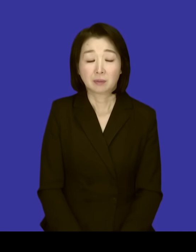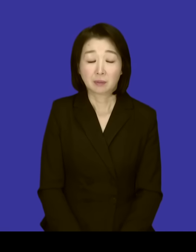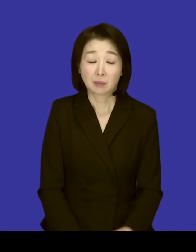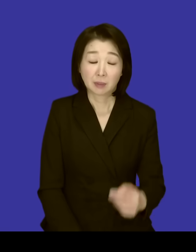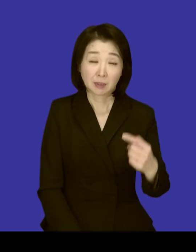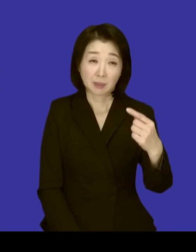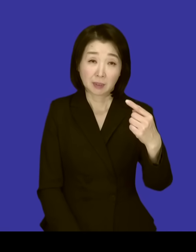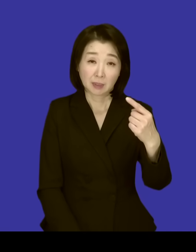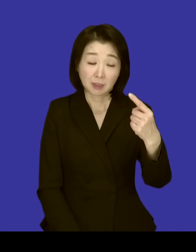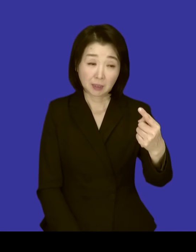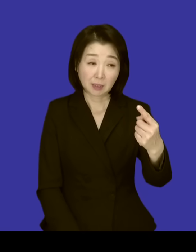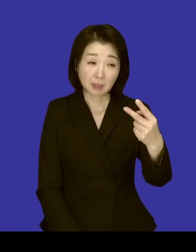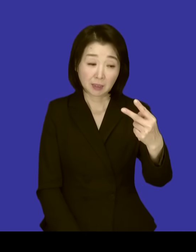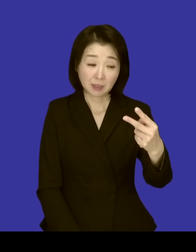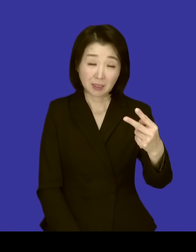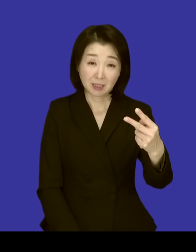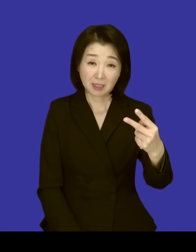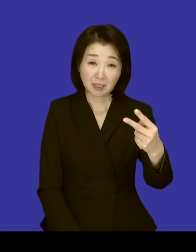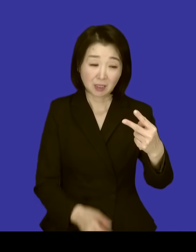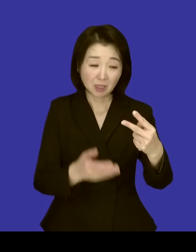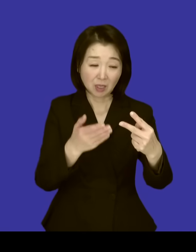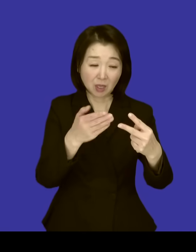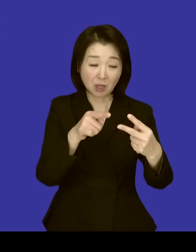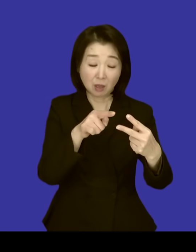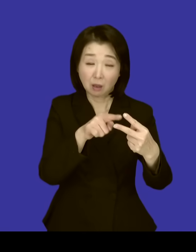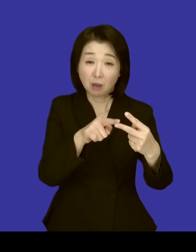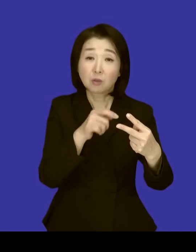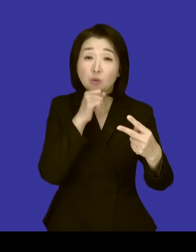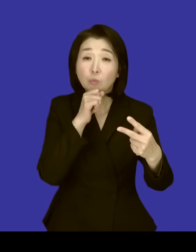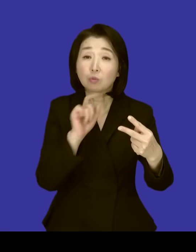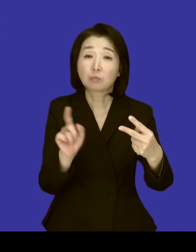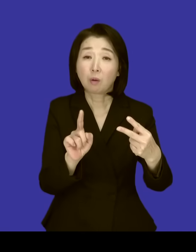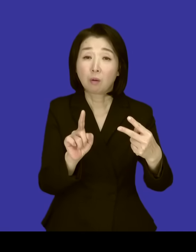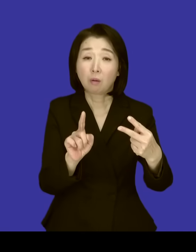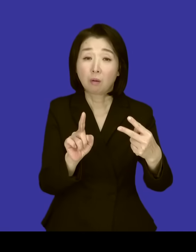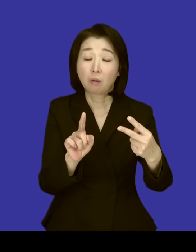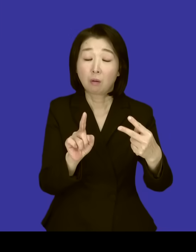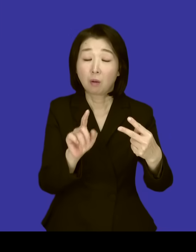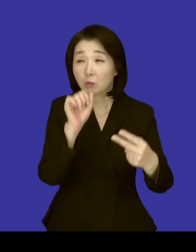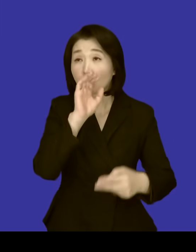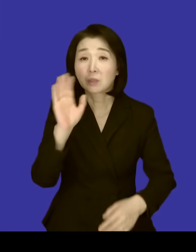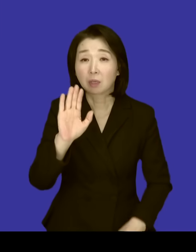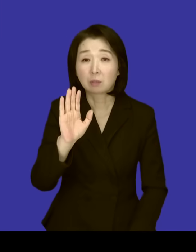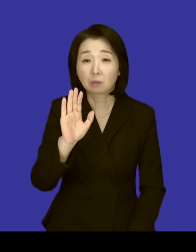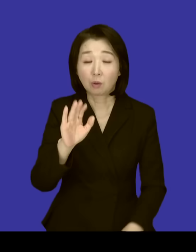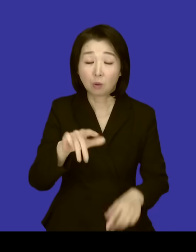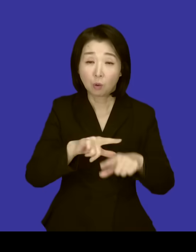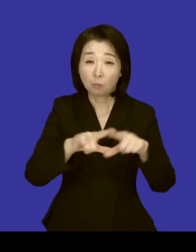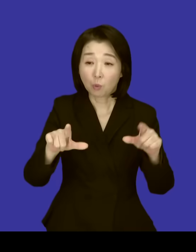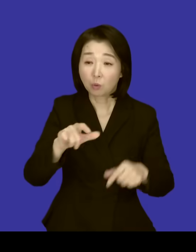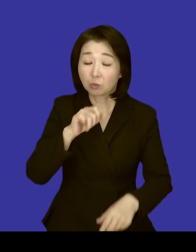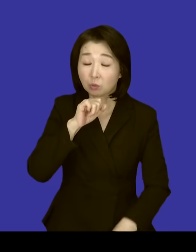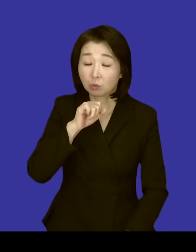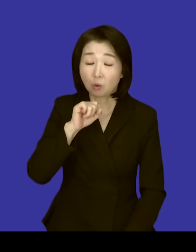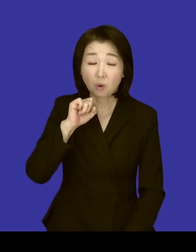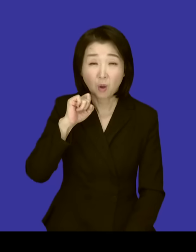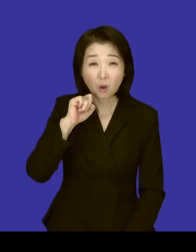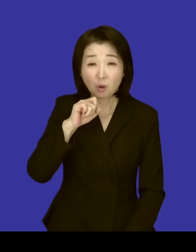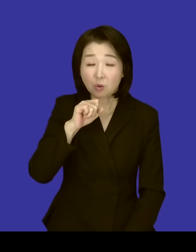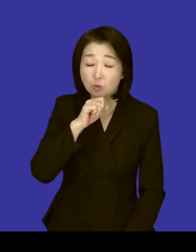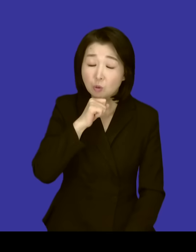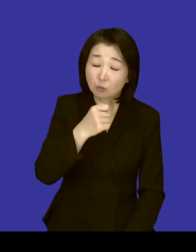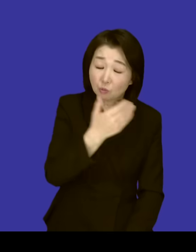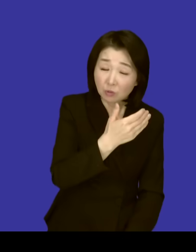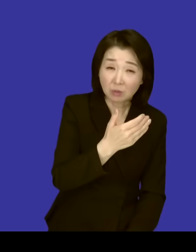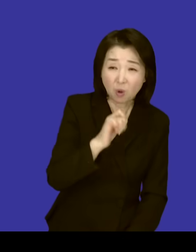1등급 그 컷 점수가 말도 안 되게 나온 거예요. 그러니까 보통 한 90점 어려워도 80점